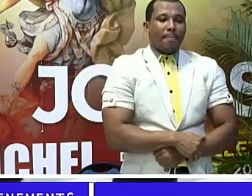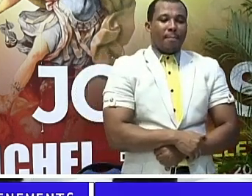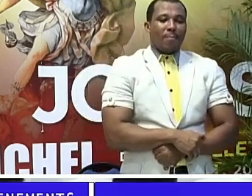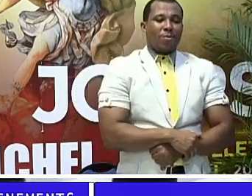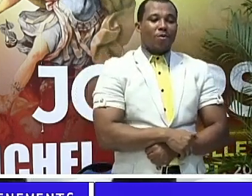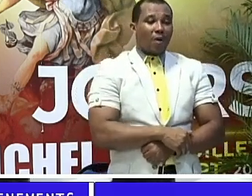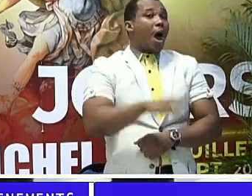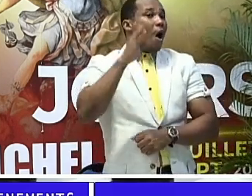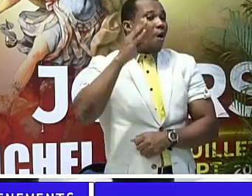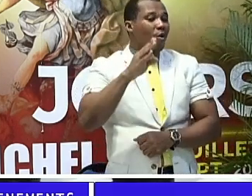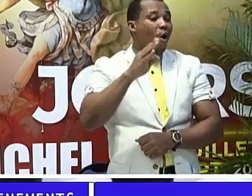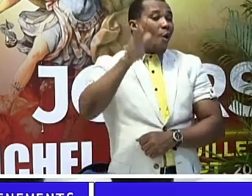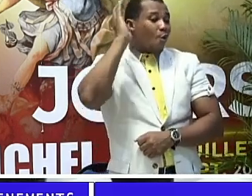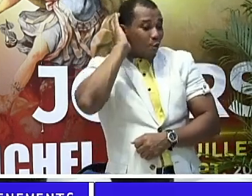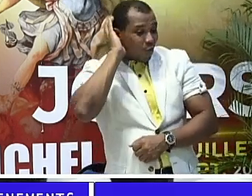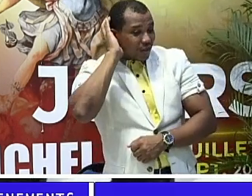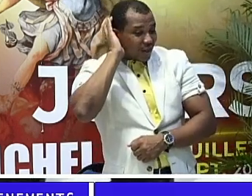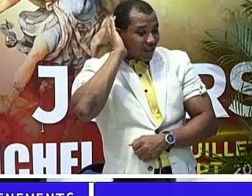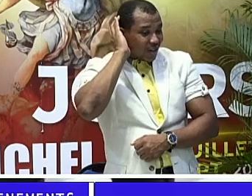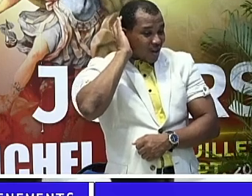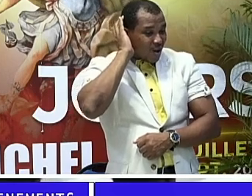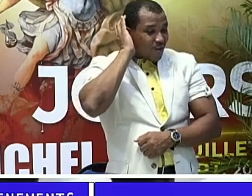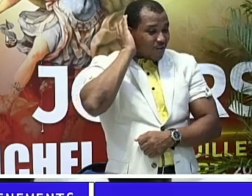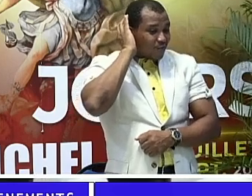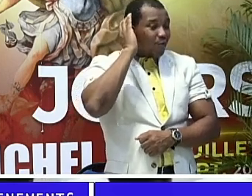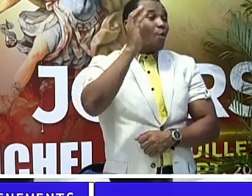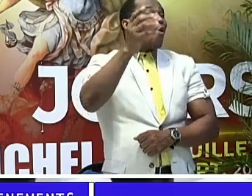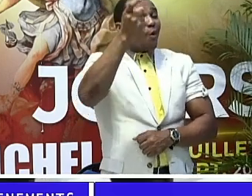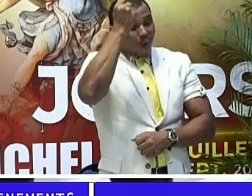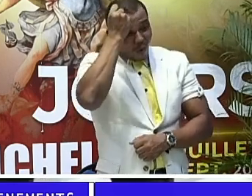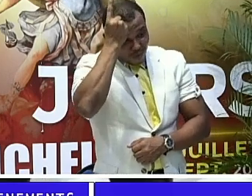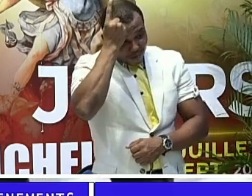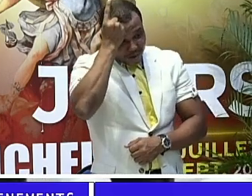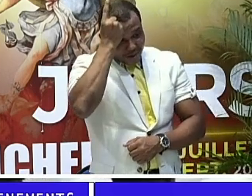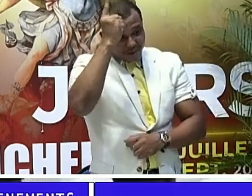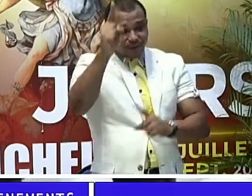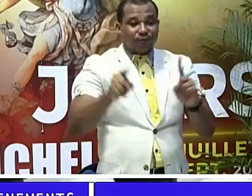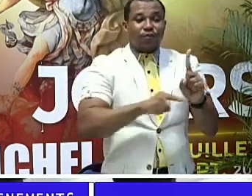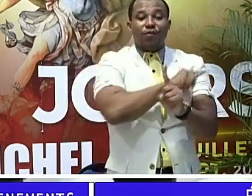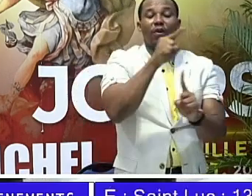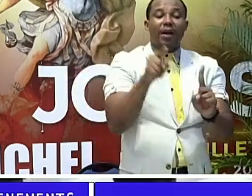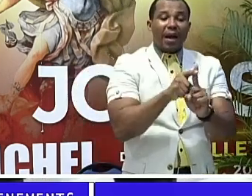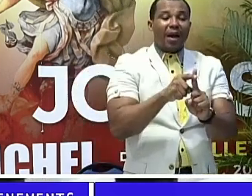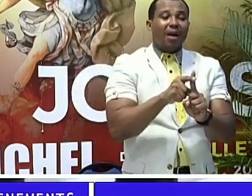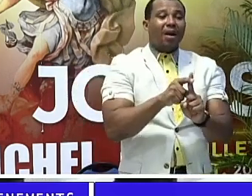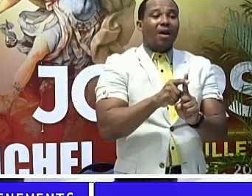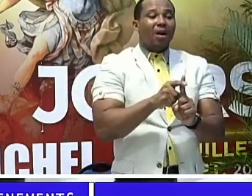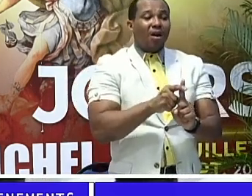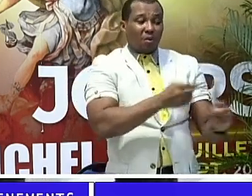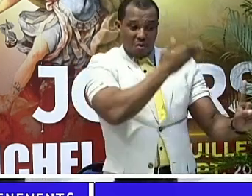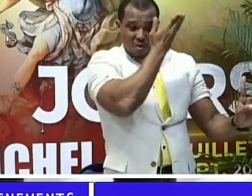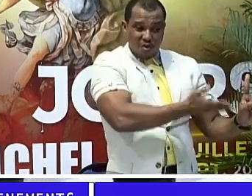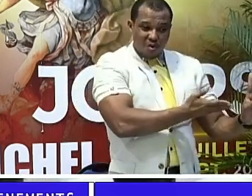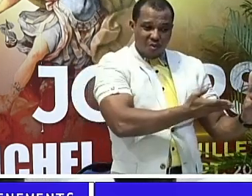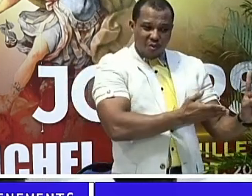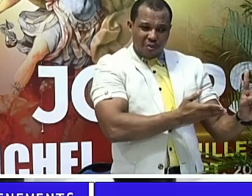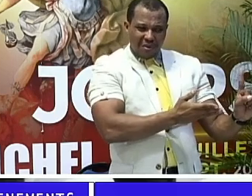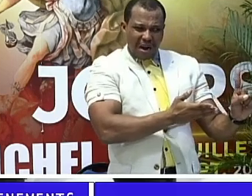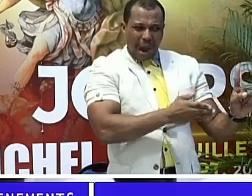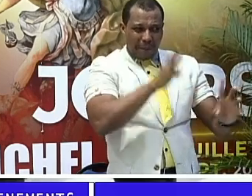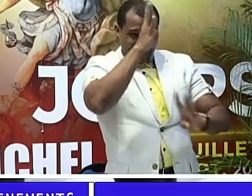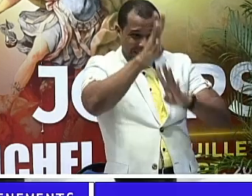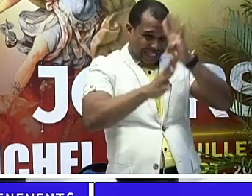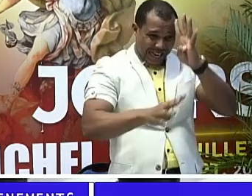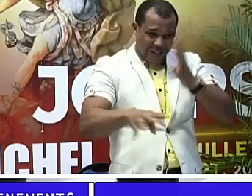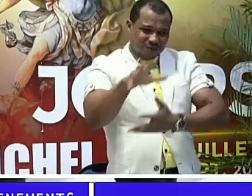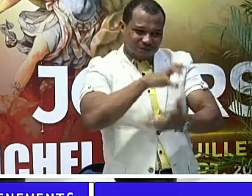oreilles nous pour nous bien tendre ça m'a dit nous. Et lorsque nous au monde a créé confusion, faut que nous mettions mon